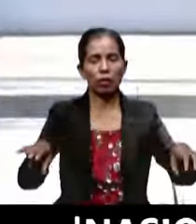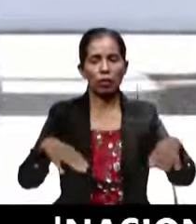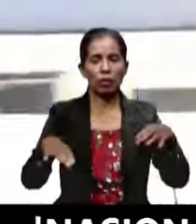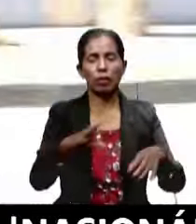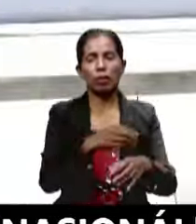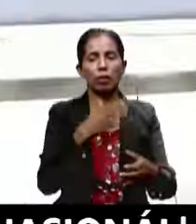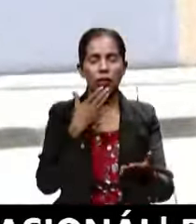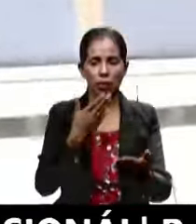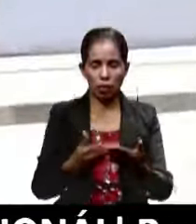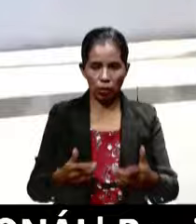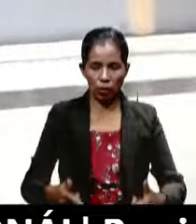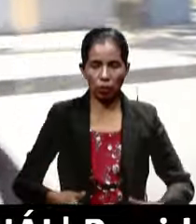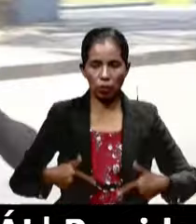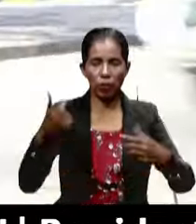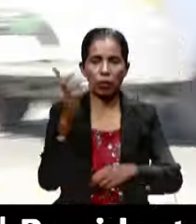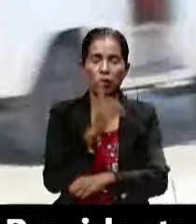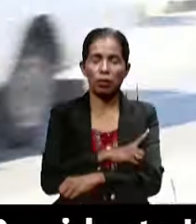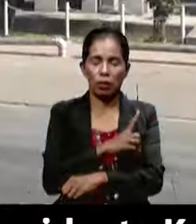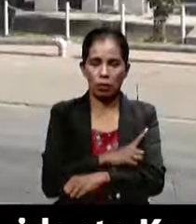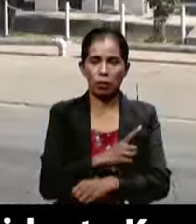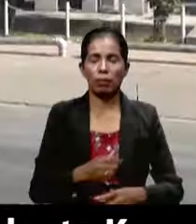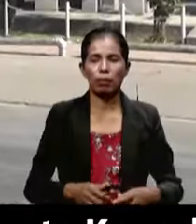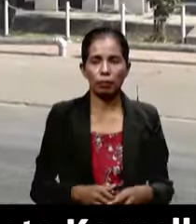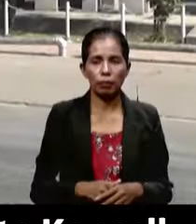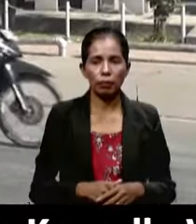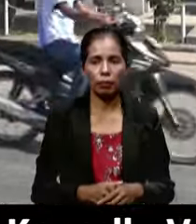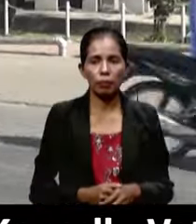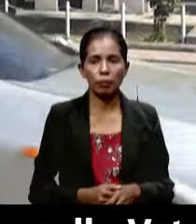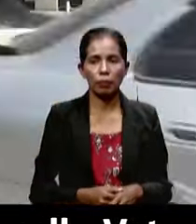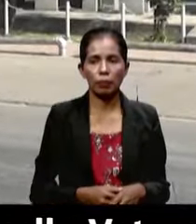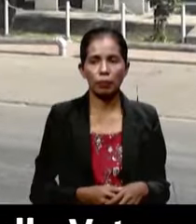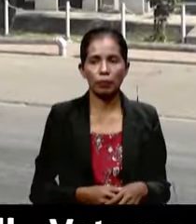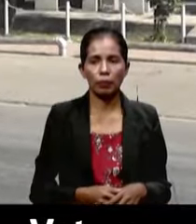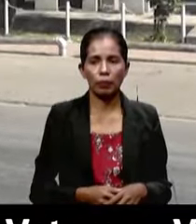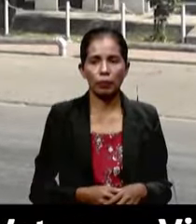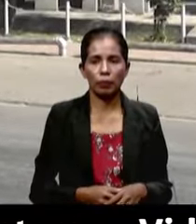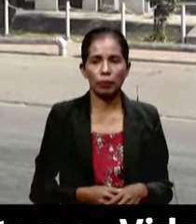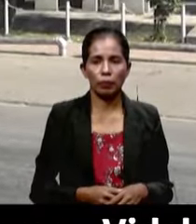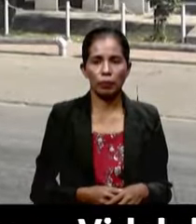be ya beneficio ba morish lor loronian. Dilma Sujeti, Luciano Amaral, GMN.